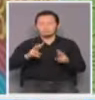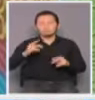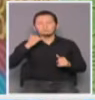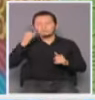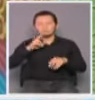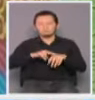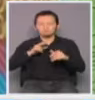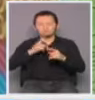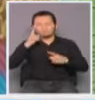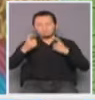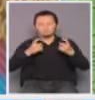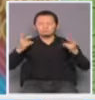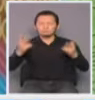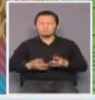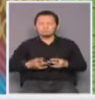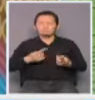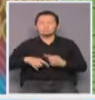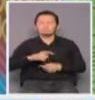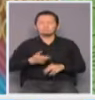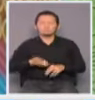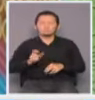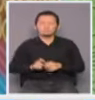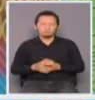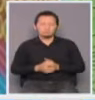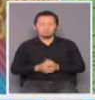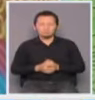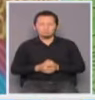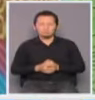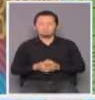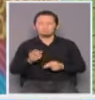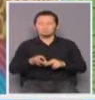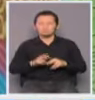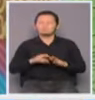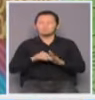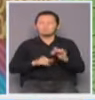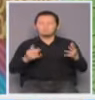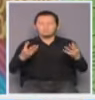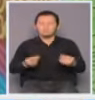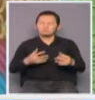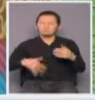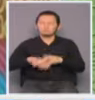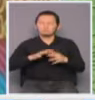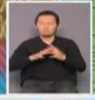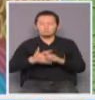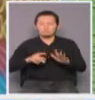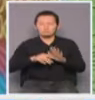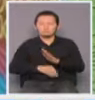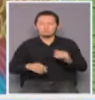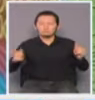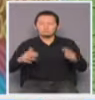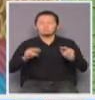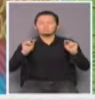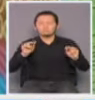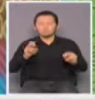хабарлануына, тиісті шарасы алынуына ымырасыз күресуіміз керек. Сондықтан да бүгінгі ауданымызда өтіп отырған адал